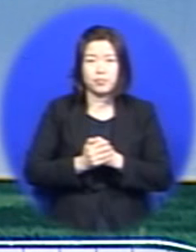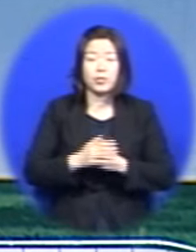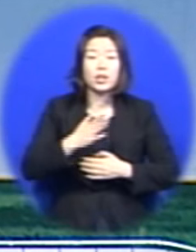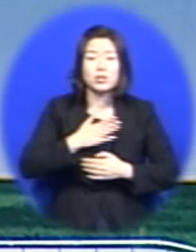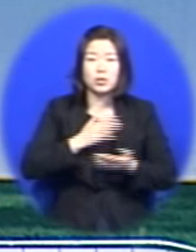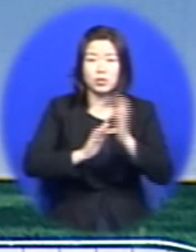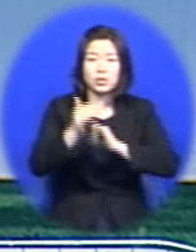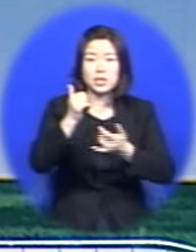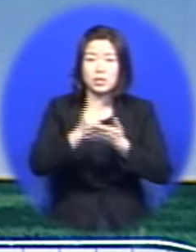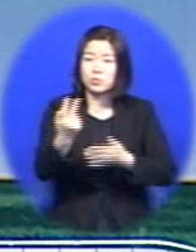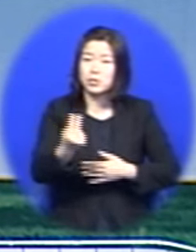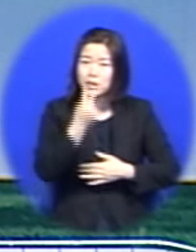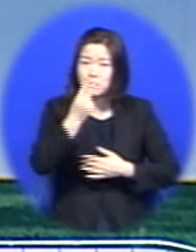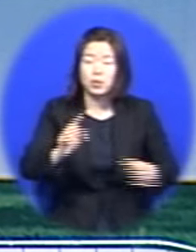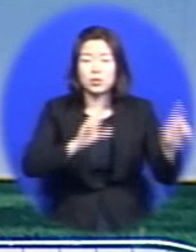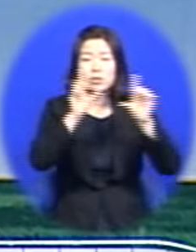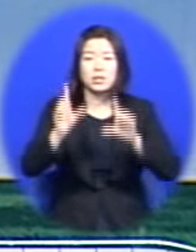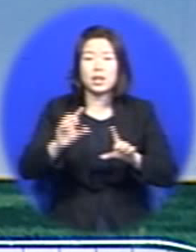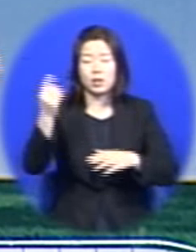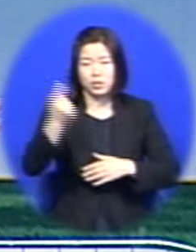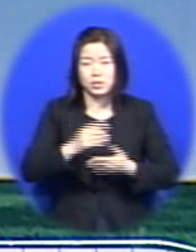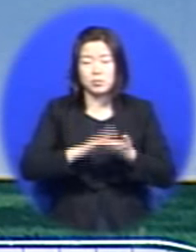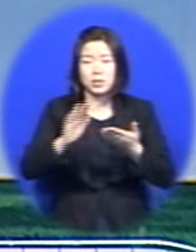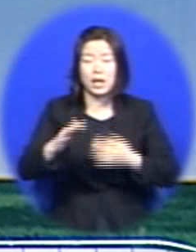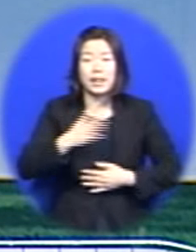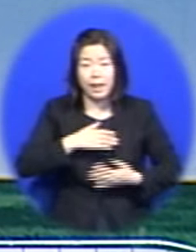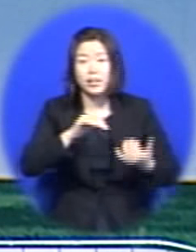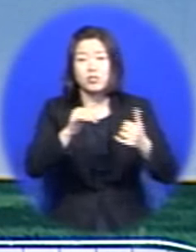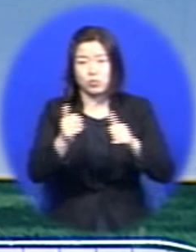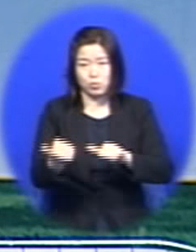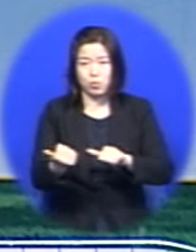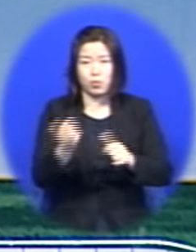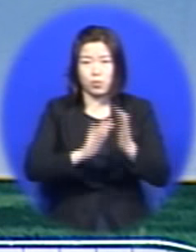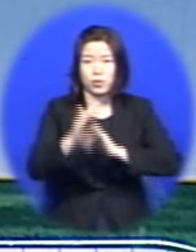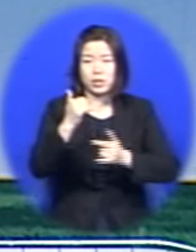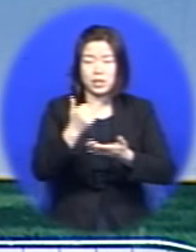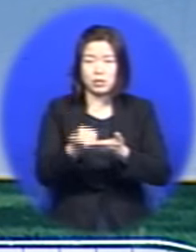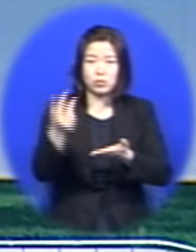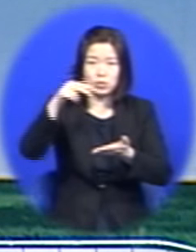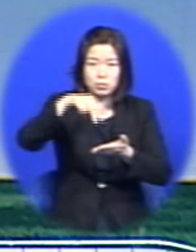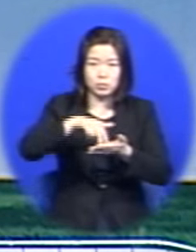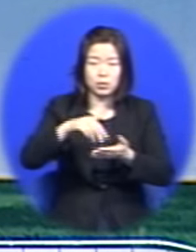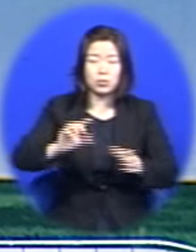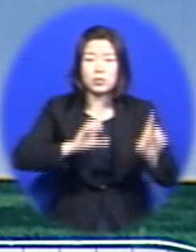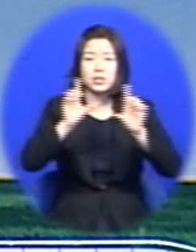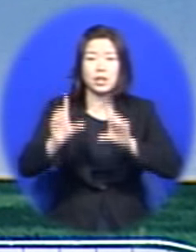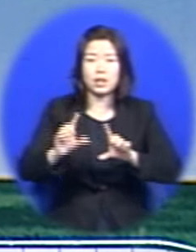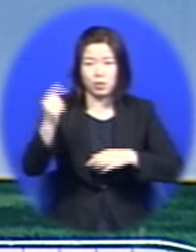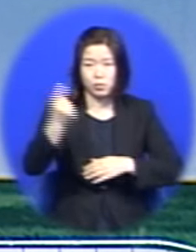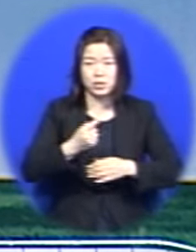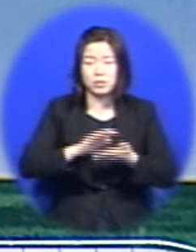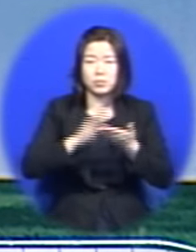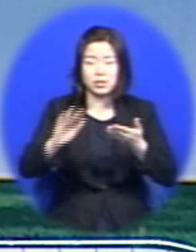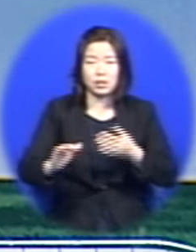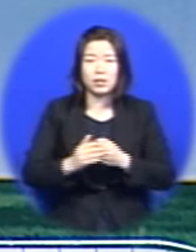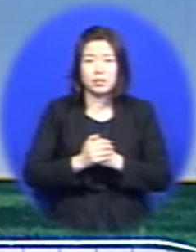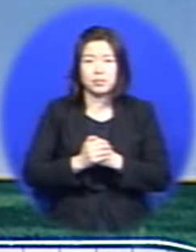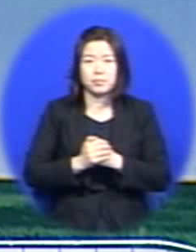저는 예수님의 생명으로 살았어요. 나는 죽고 예수님으로 살았다고요.